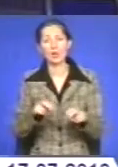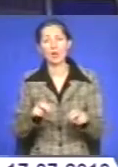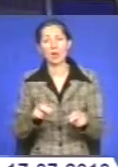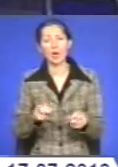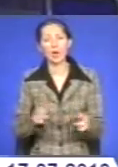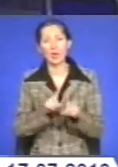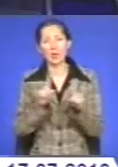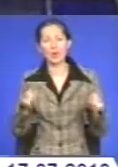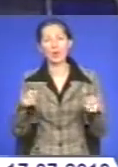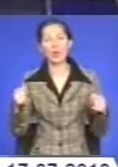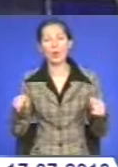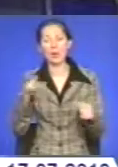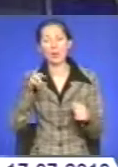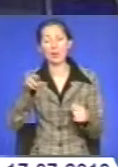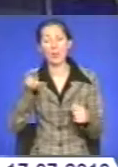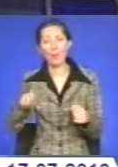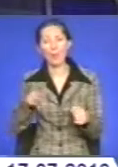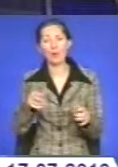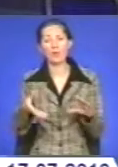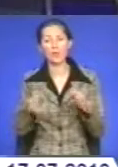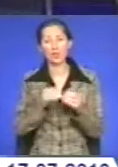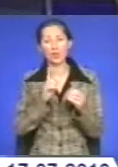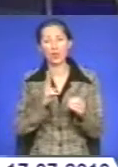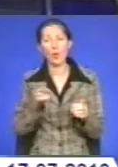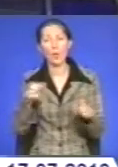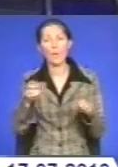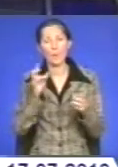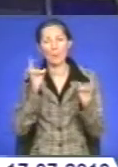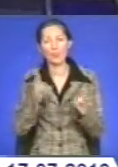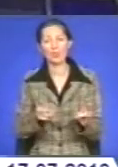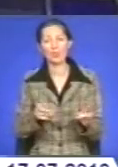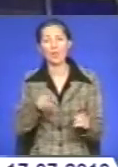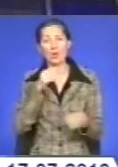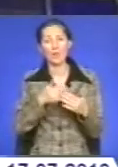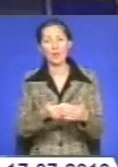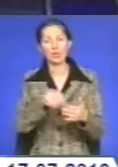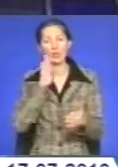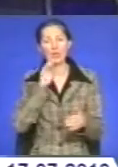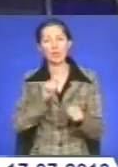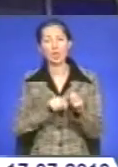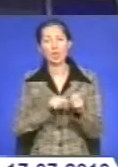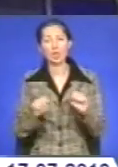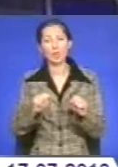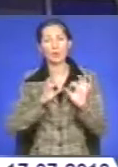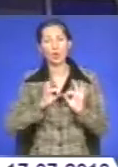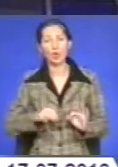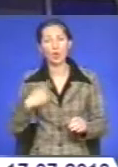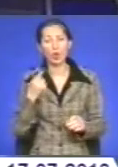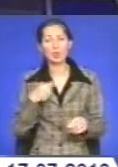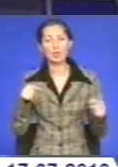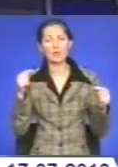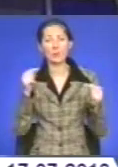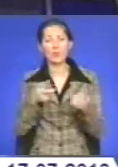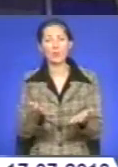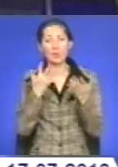ДТП, внаслідок якого постраждала вагітна жінка, на контролі керівництва прокуратури області. Встановлено, що водій